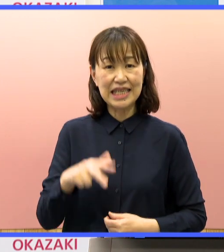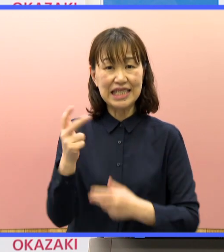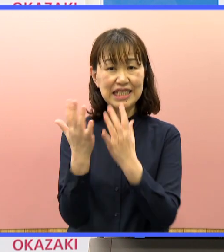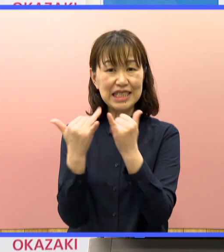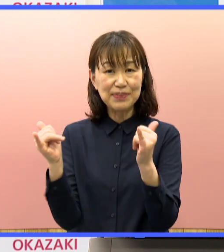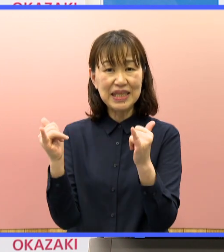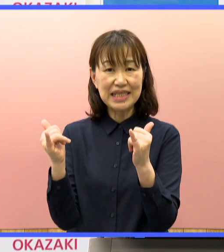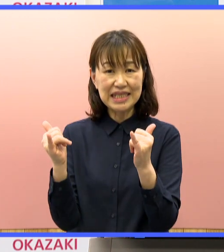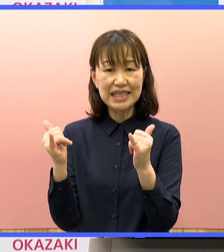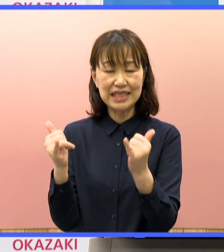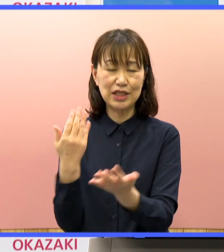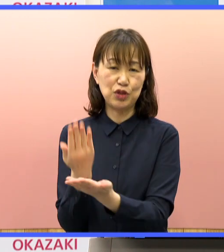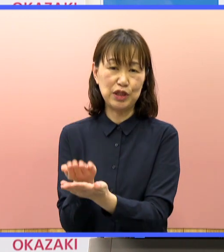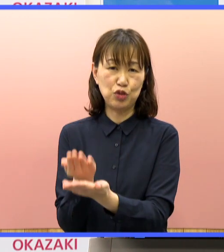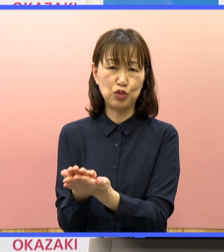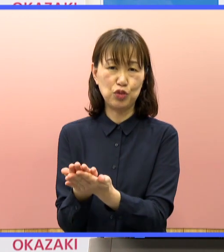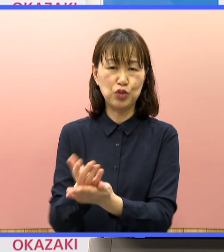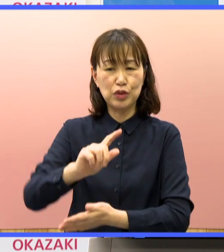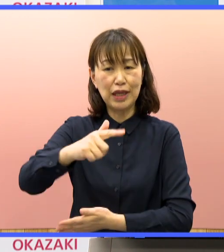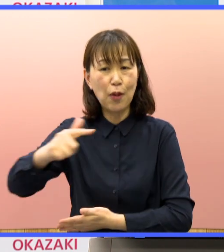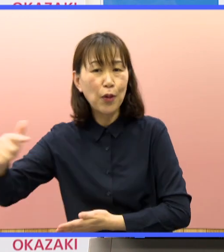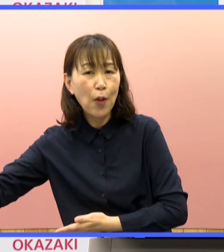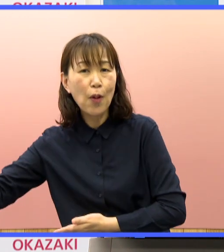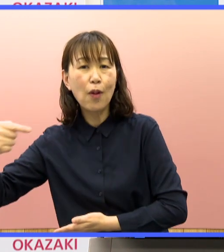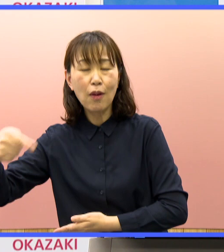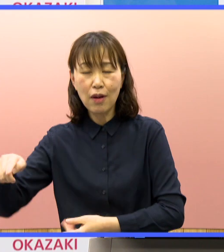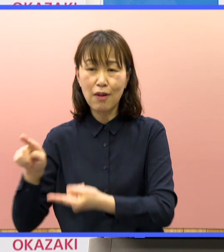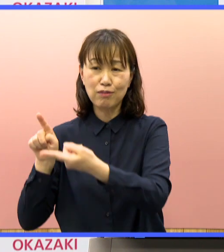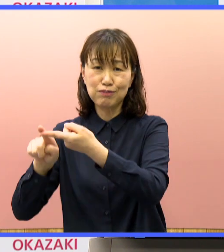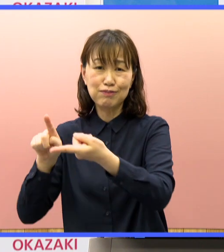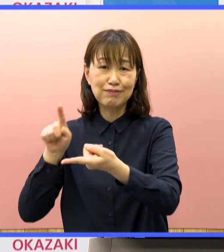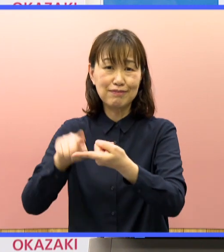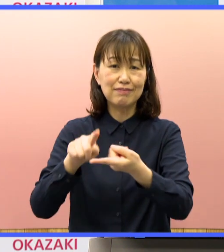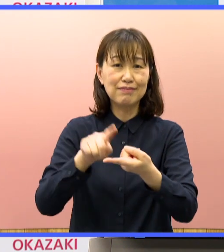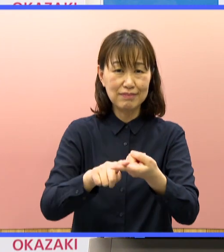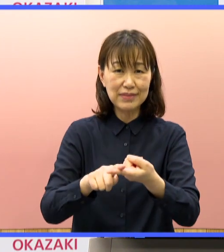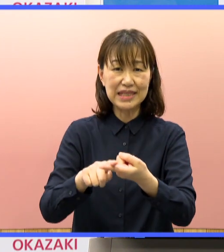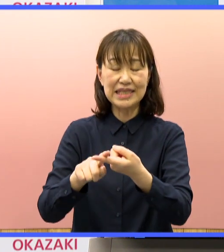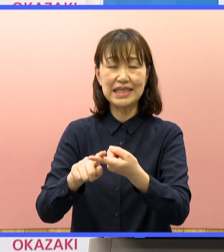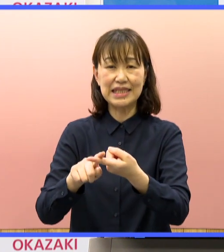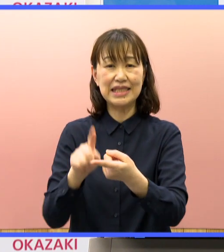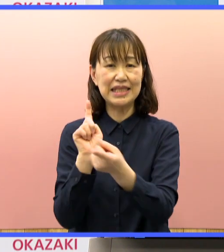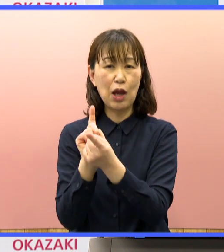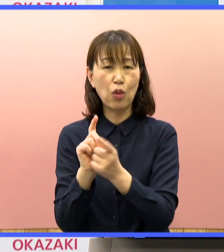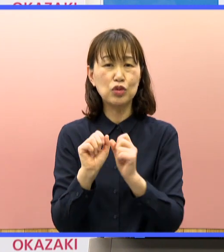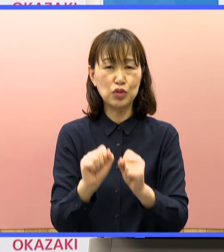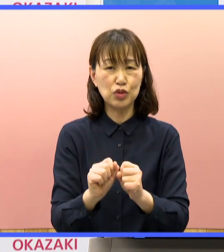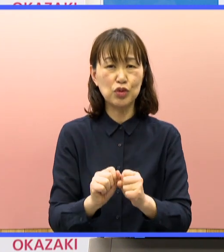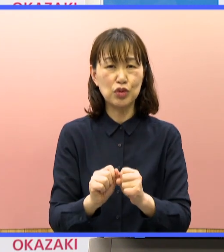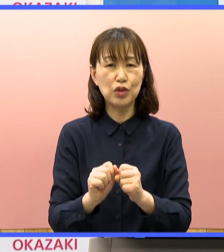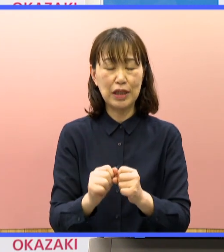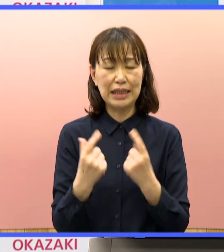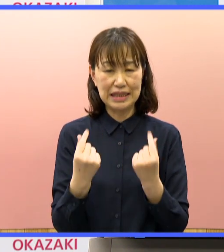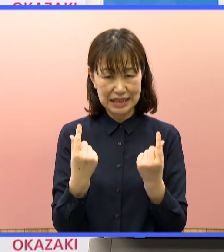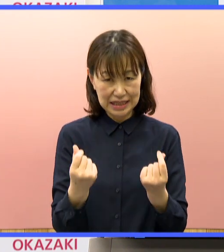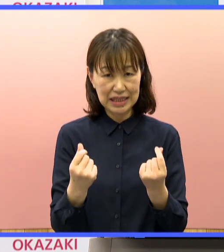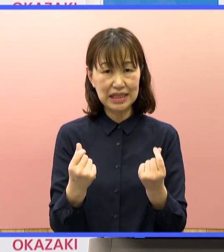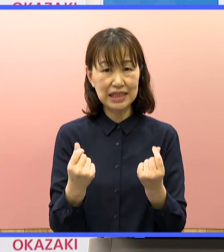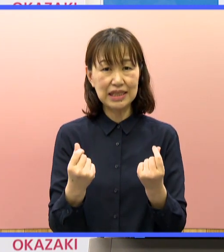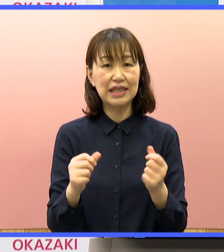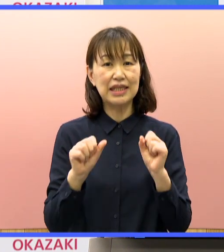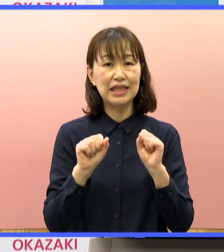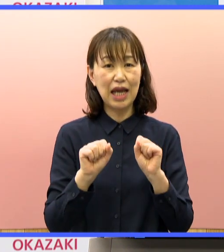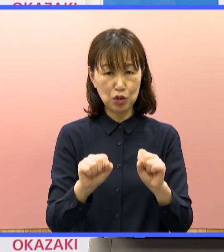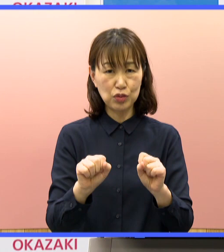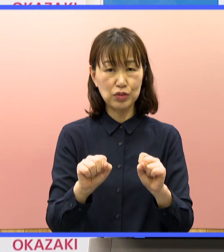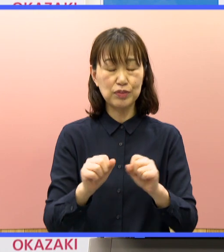化や、多様化する市民ニーズに迅速かつ的確に対応し、着実に成果を上げられるよう、限られた行政資源